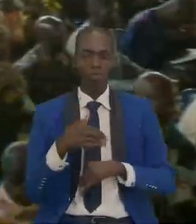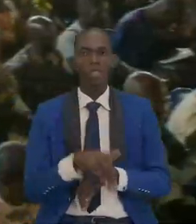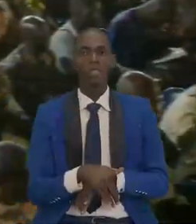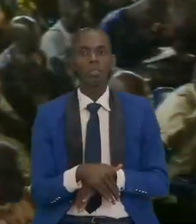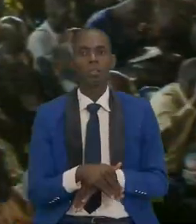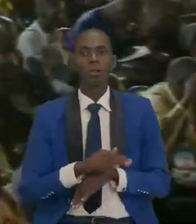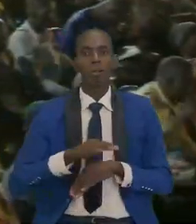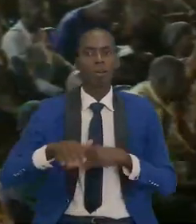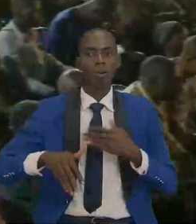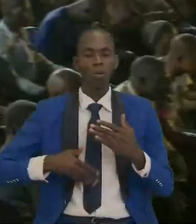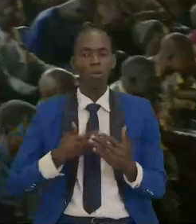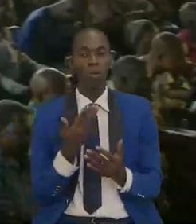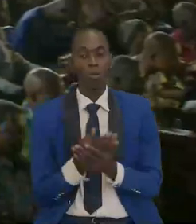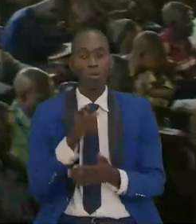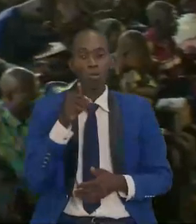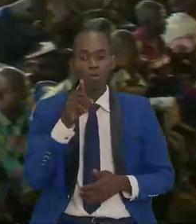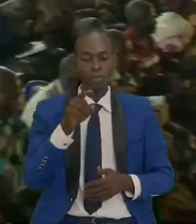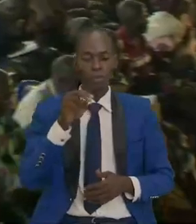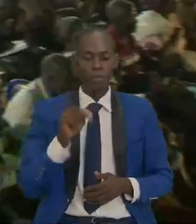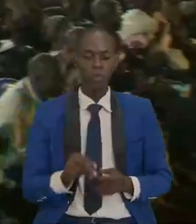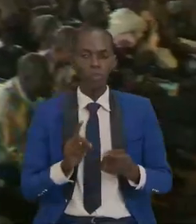personnalité est venu à vous ce soir.